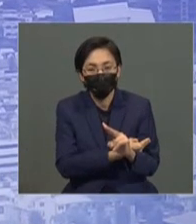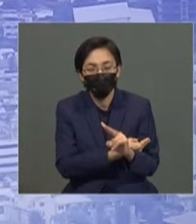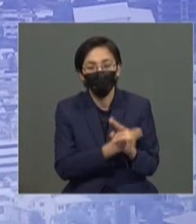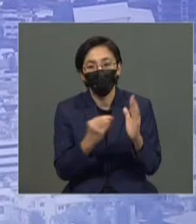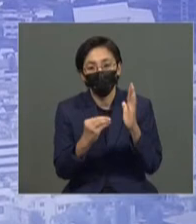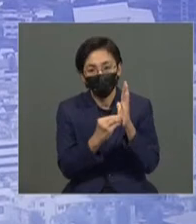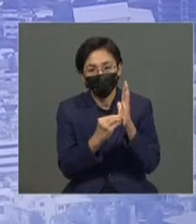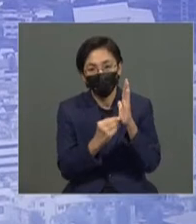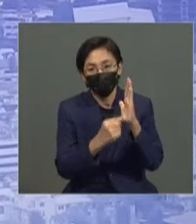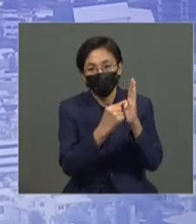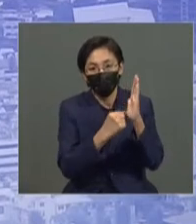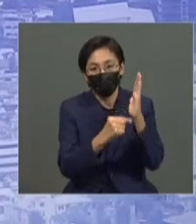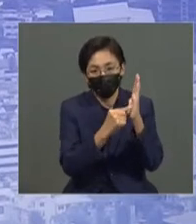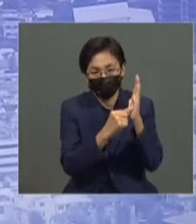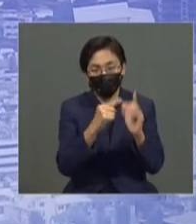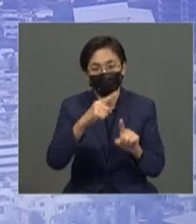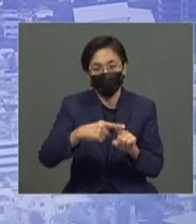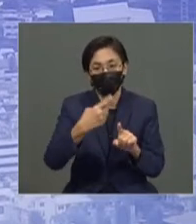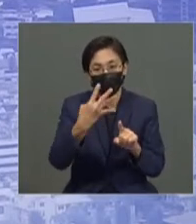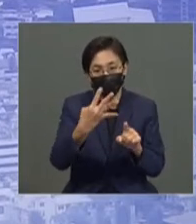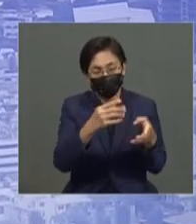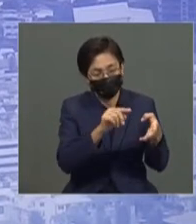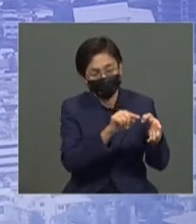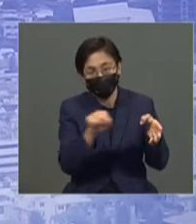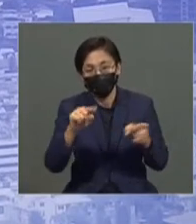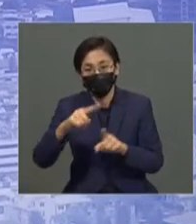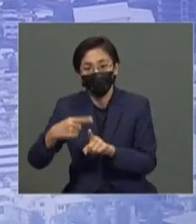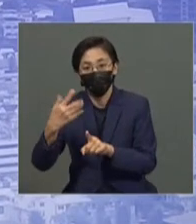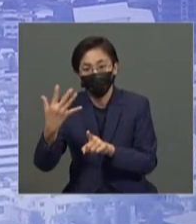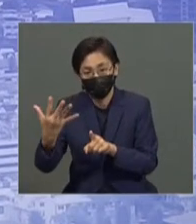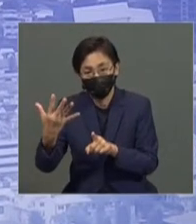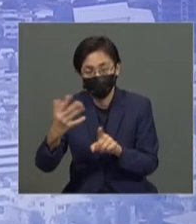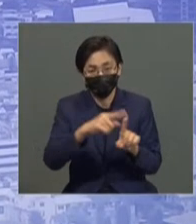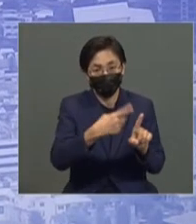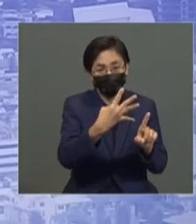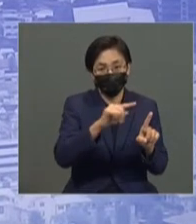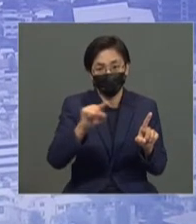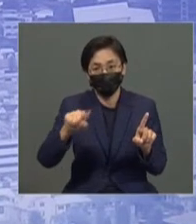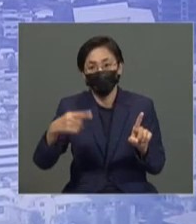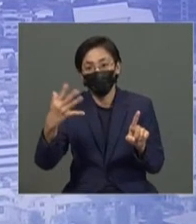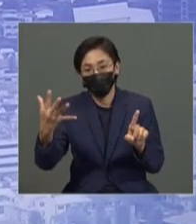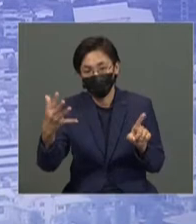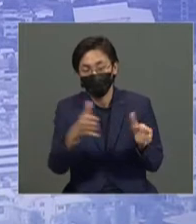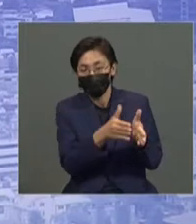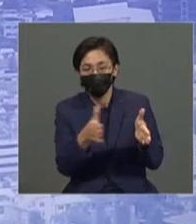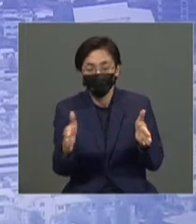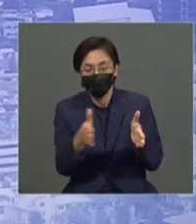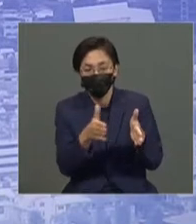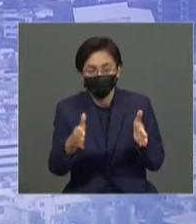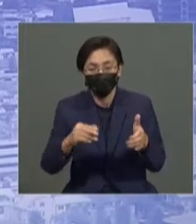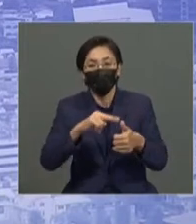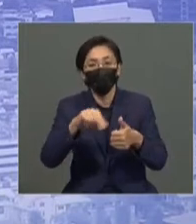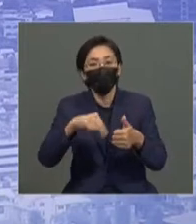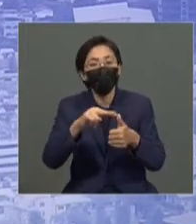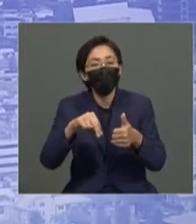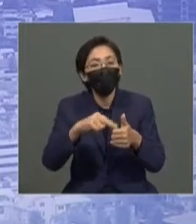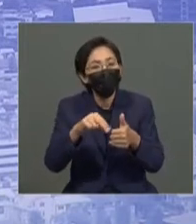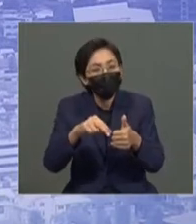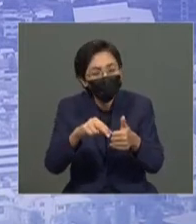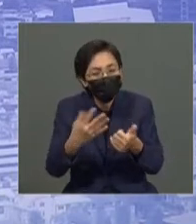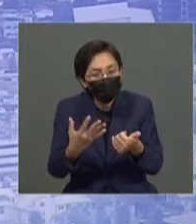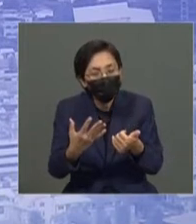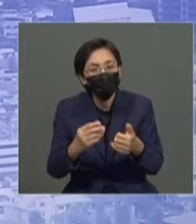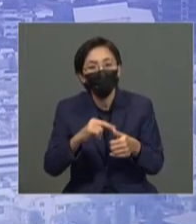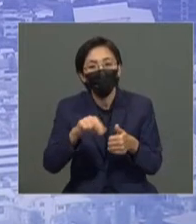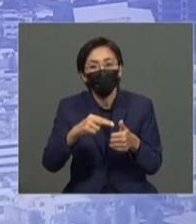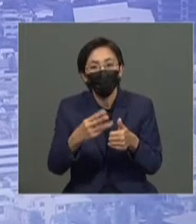เฉพาะในช่วงเมษายนถึงพฤษภาคมที่ผ่านมาเนี่ยนะคะมีการตรวจสะสมอ